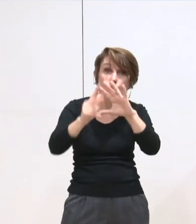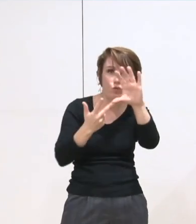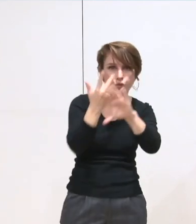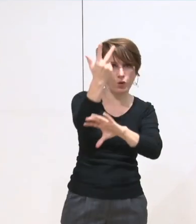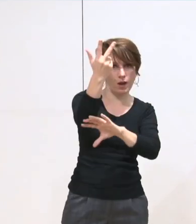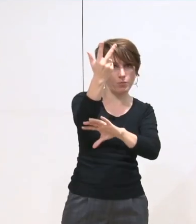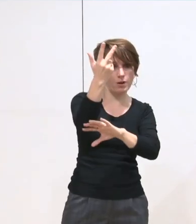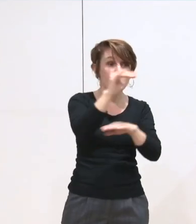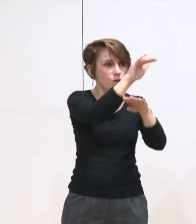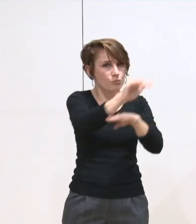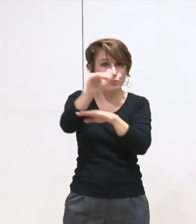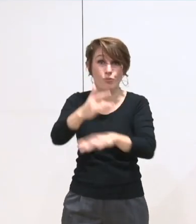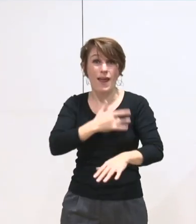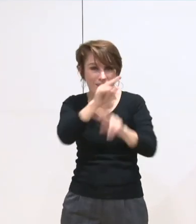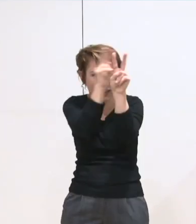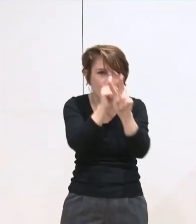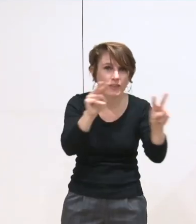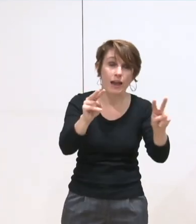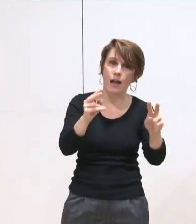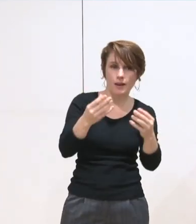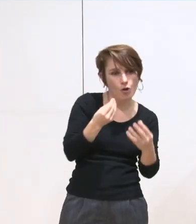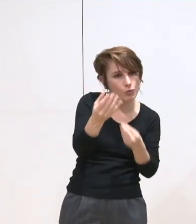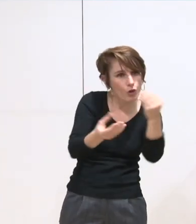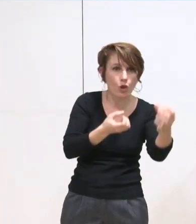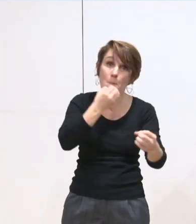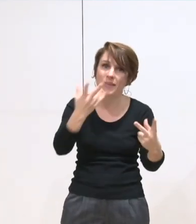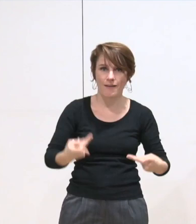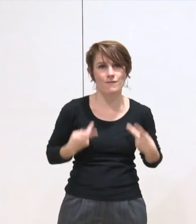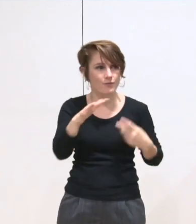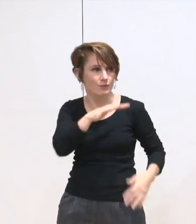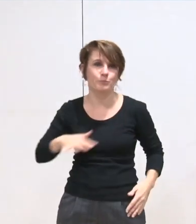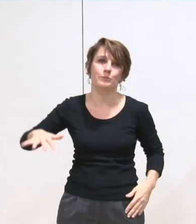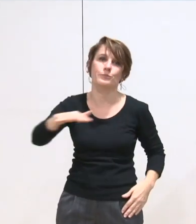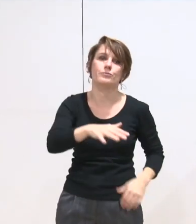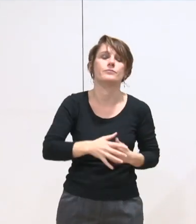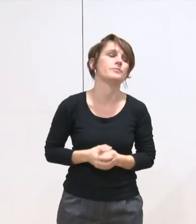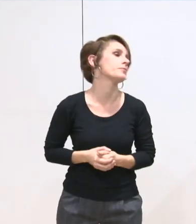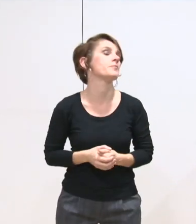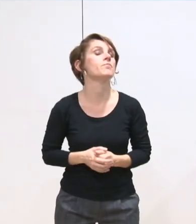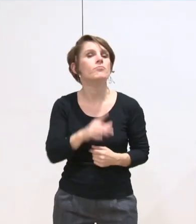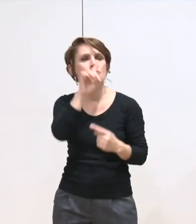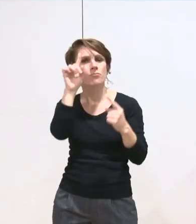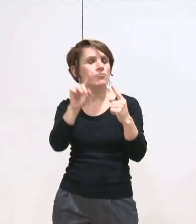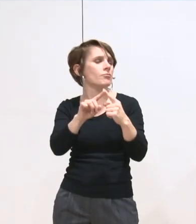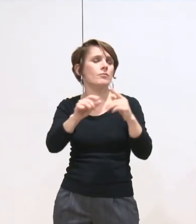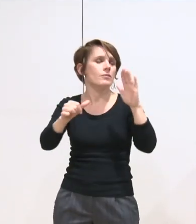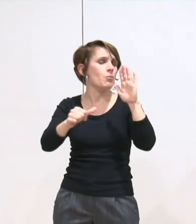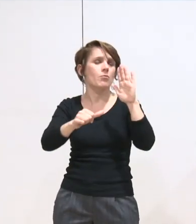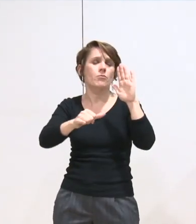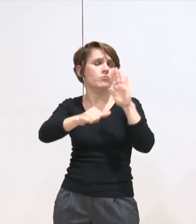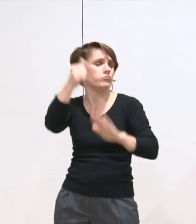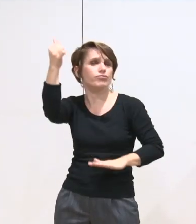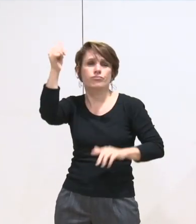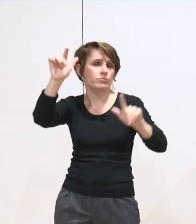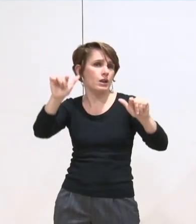garde l'intérêt général et le bien-vivre comme boussole. Sur cette question essentielle, finalement, peu importe sur quel banc nous sommes